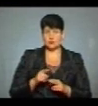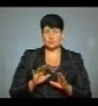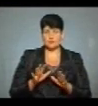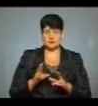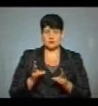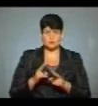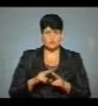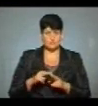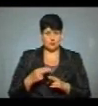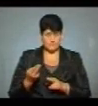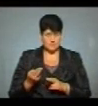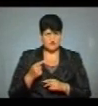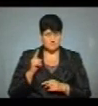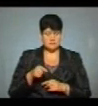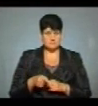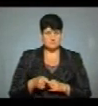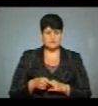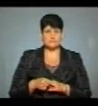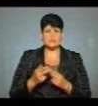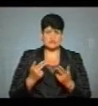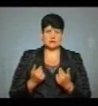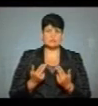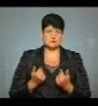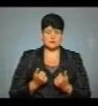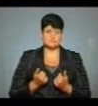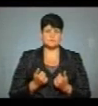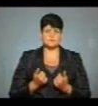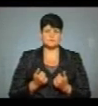потрібно повертати. Чи відомо вам про фінансування? Так, дійсно.